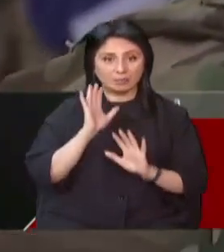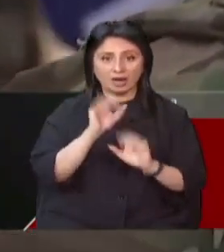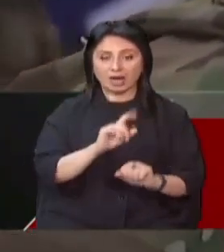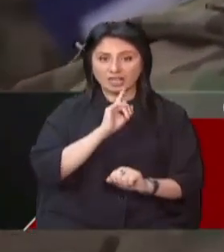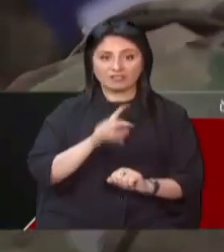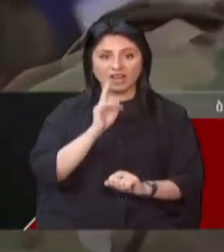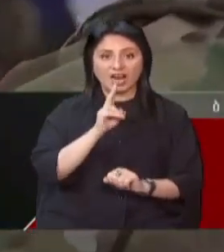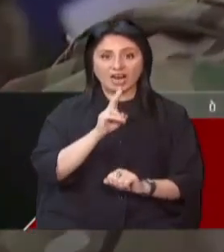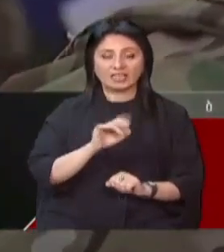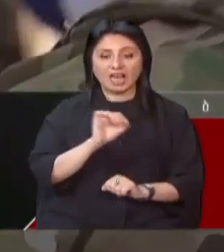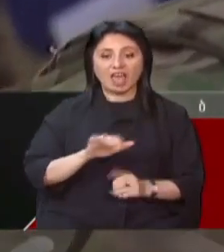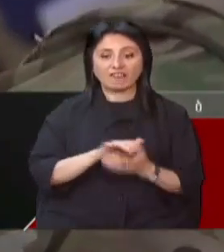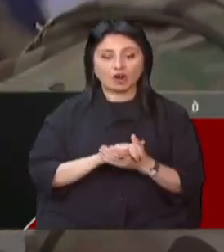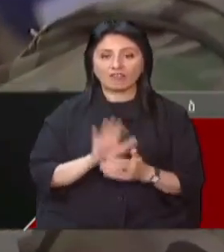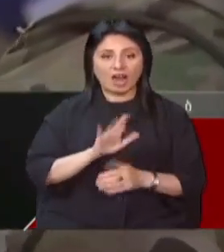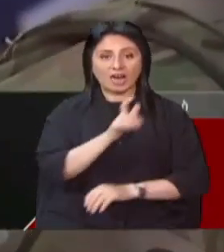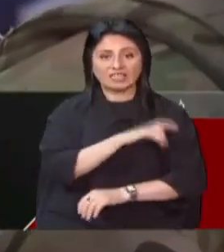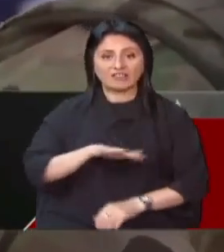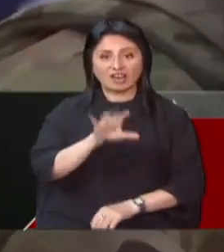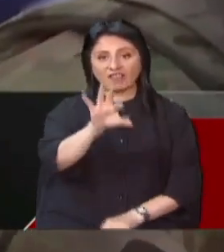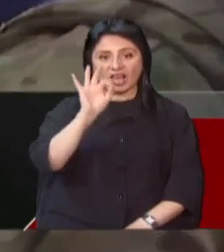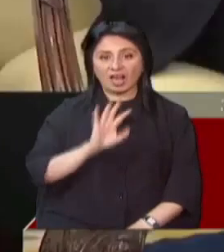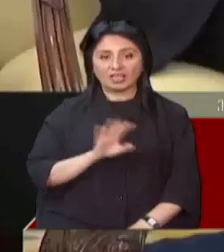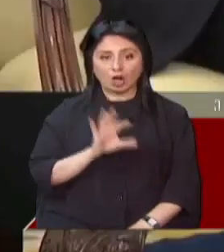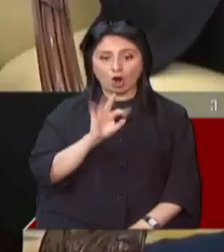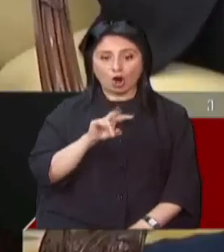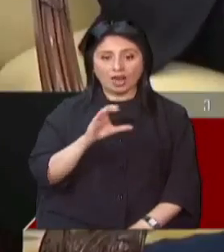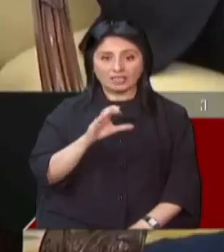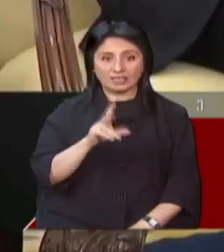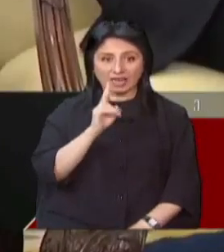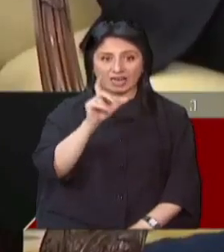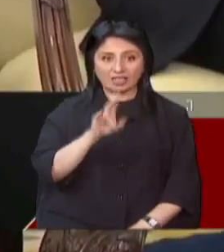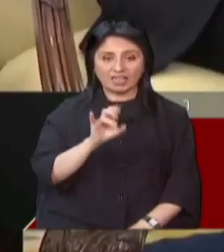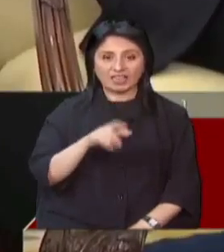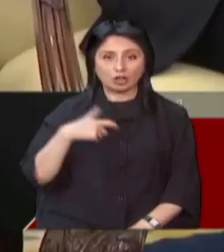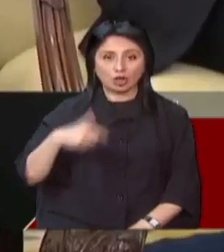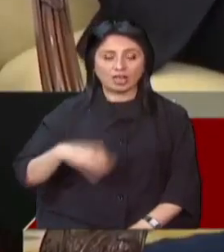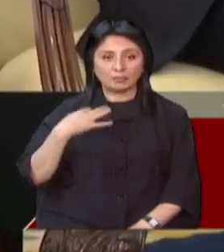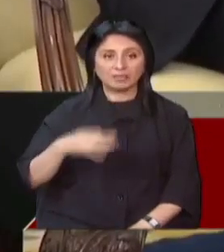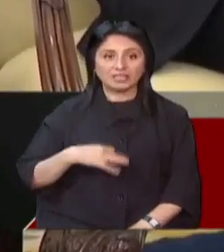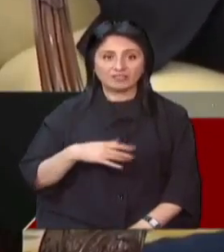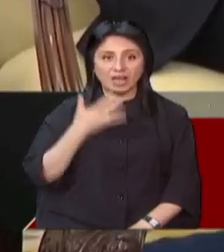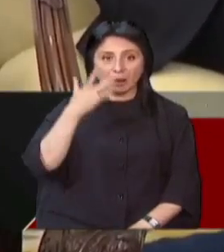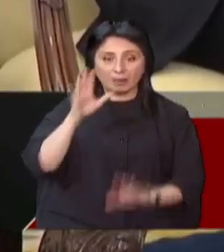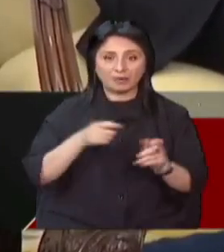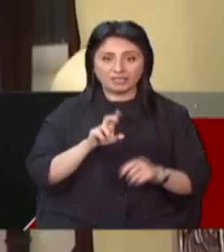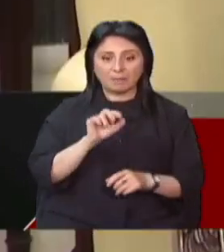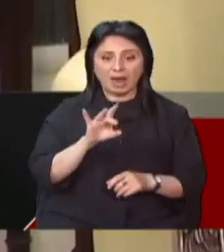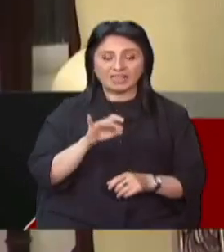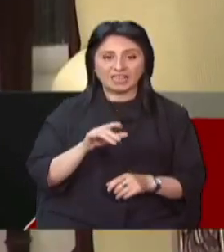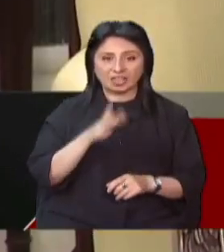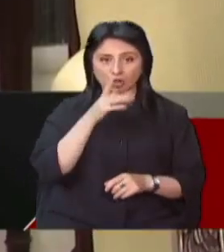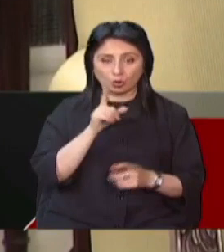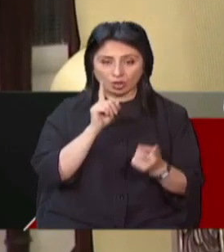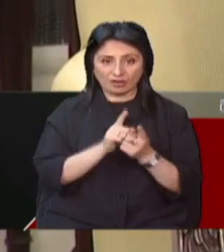დაუჭერენ მხარს კანდიდატს ევროკავშირის არაწევრი ქვეყნიდან. ბენ უოლესის კანდიდატურა ნატოს გენერალურ მდივნად ამერიკის პრეზიდენტს ჯო ბაიდენთან